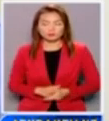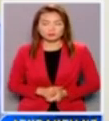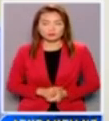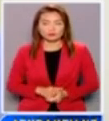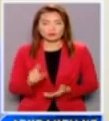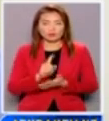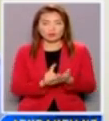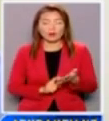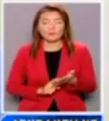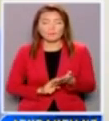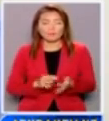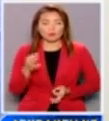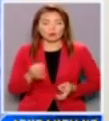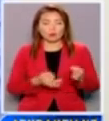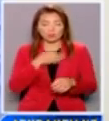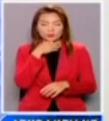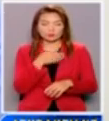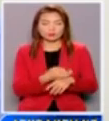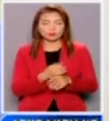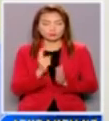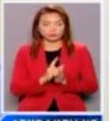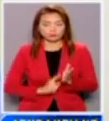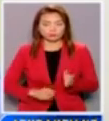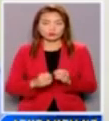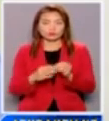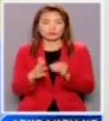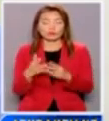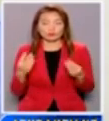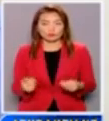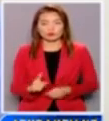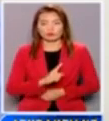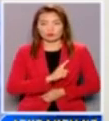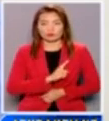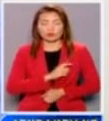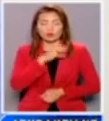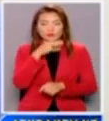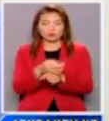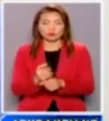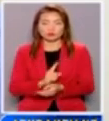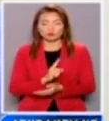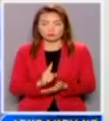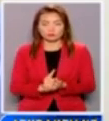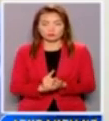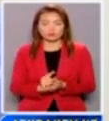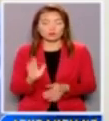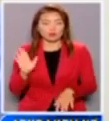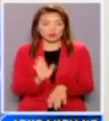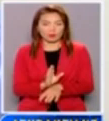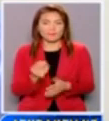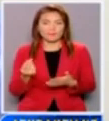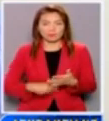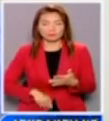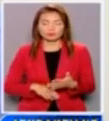арыз бізді қарайтын болса, палатаға қарайтын болса, онда 15 күн ішінде біз жаңағы менің бұйрығыммен